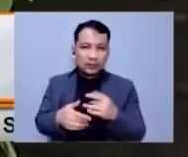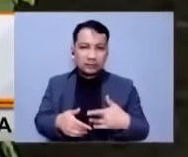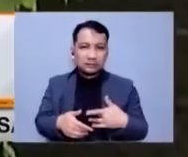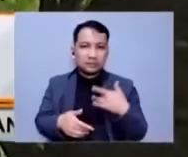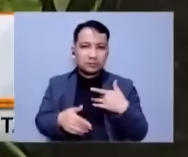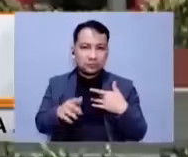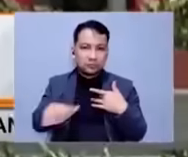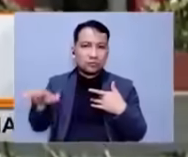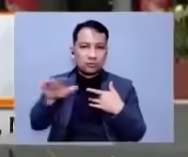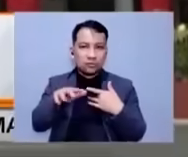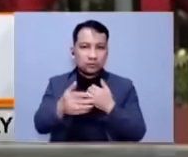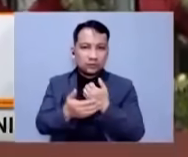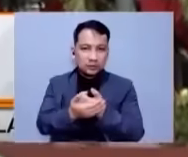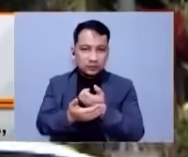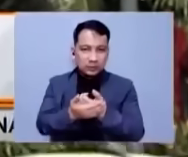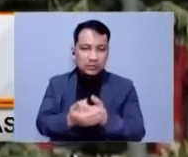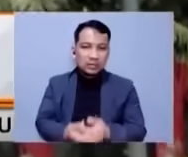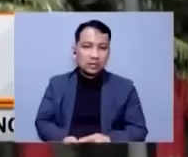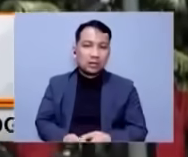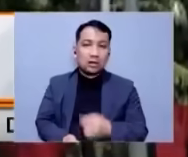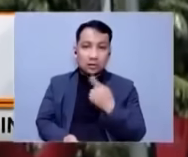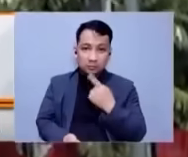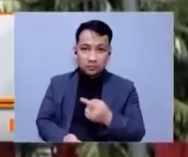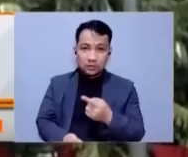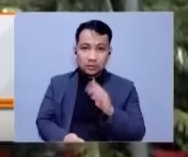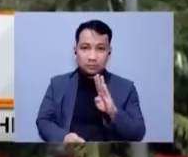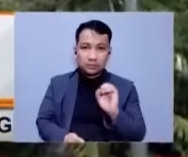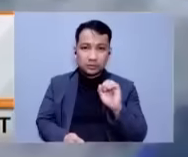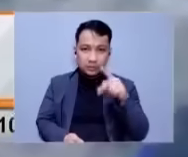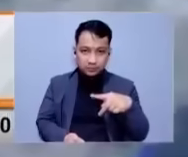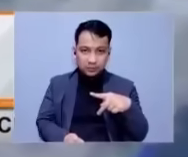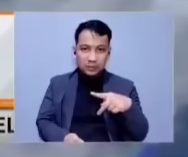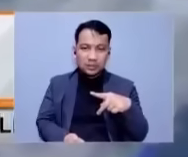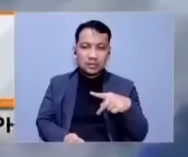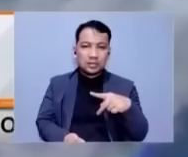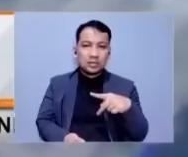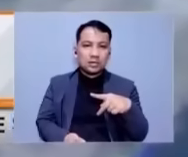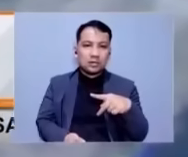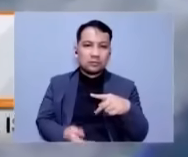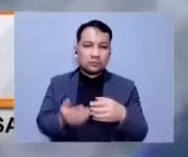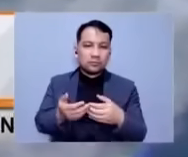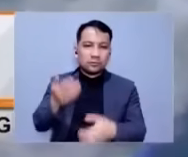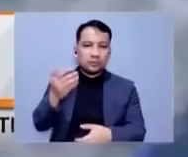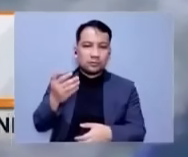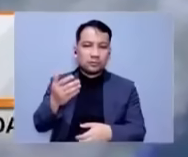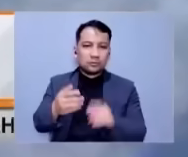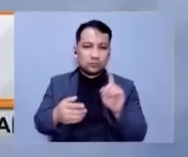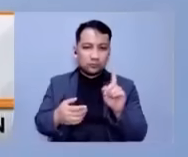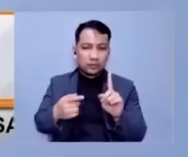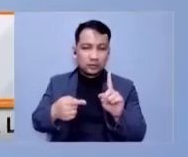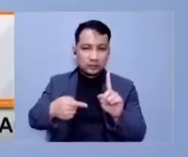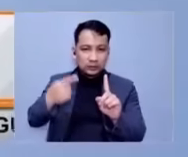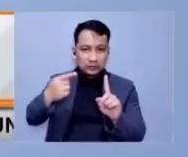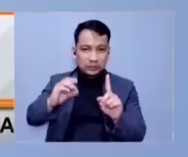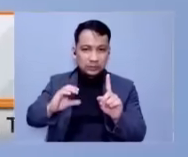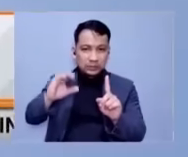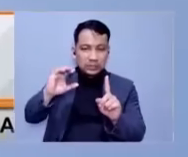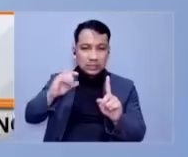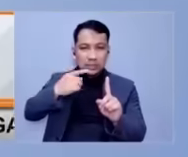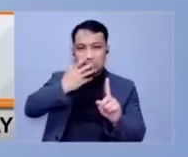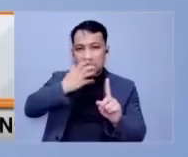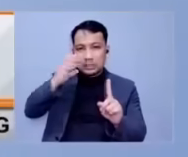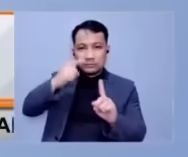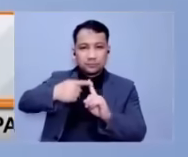buong ekonomiya. Sa pag-aaral ng Bangko Sentral ng Pilipinas, lumabas na sa kada 1 degree Celsius na pag-init o pagtaas